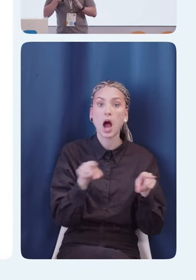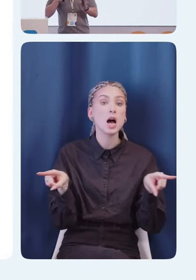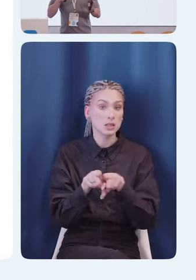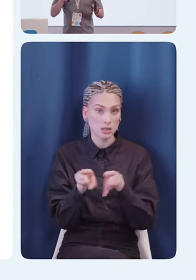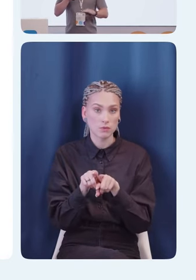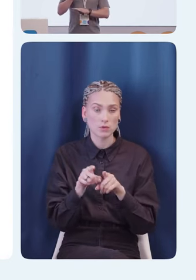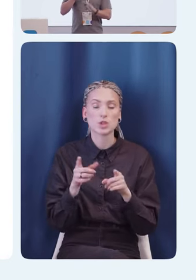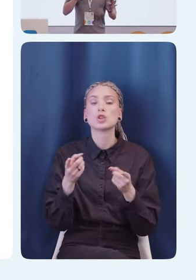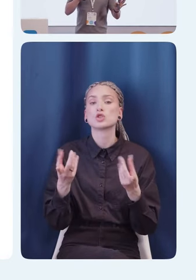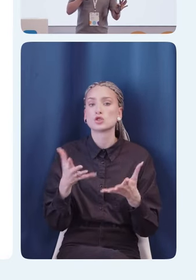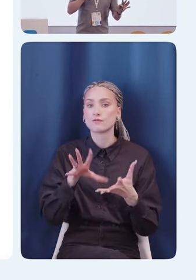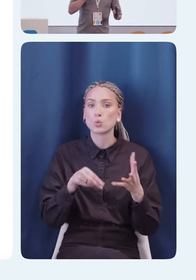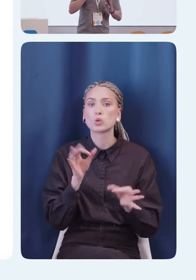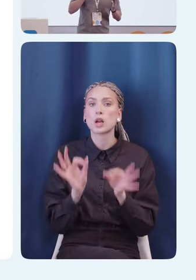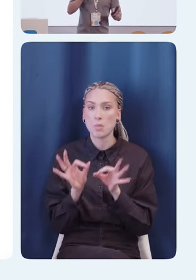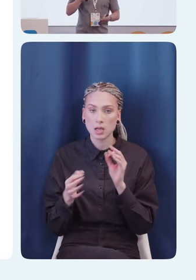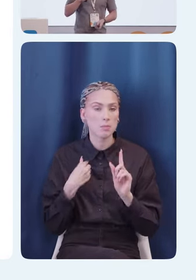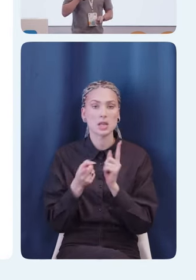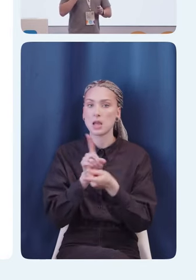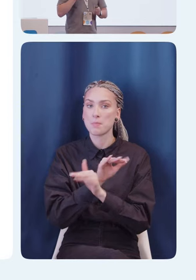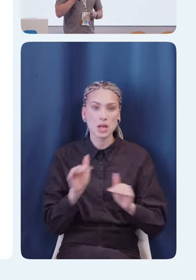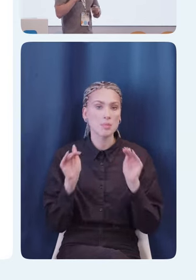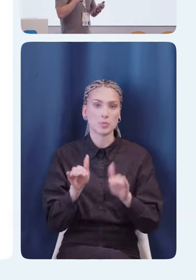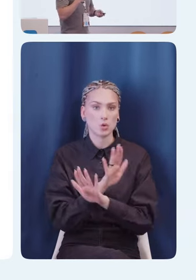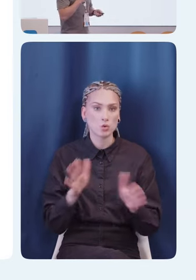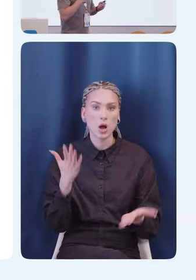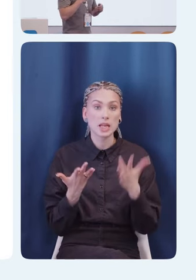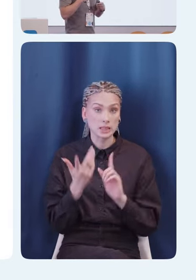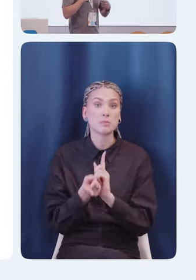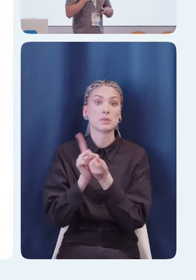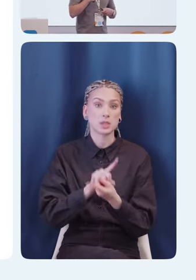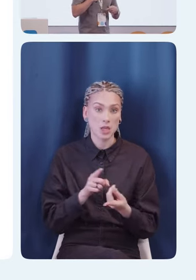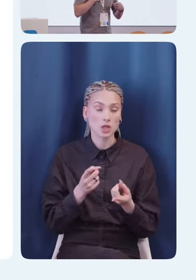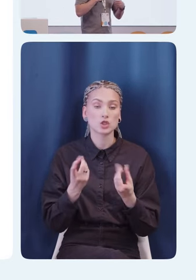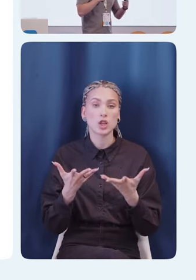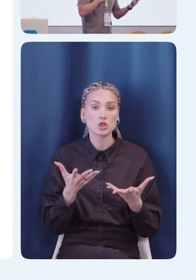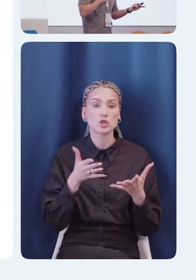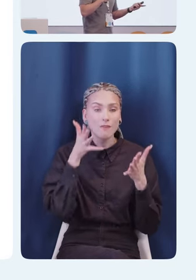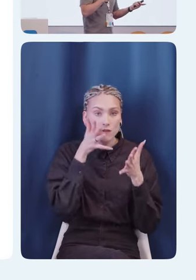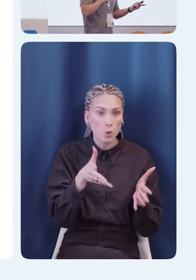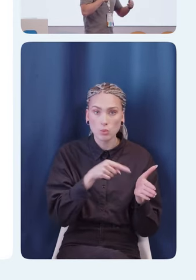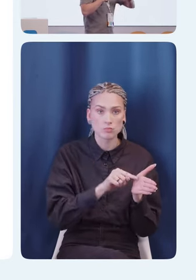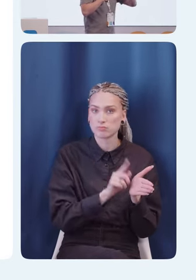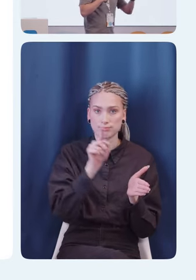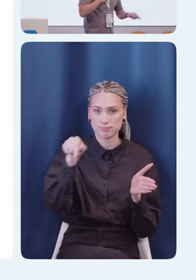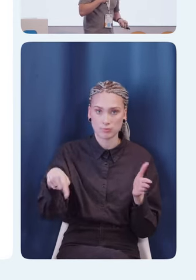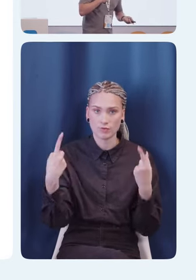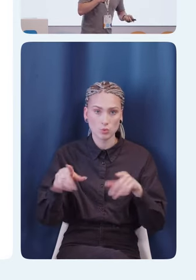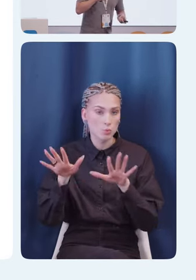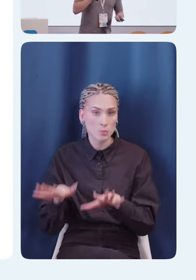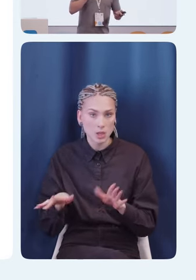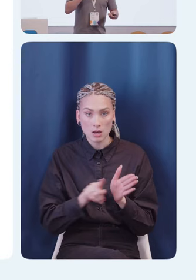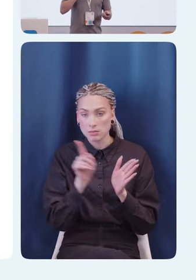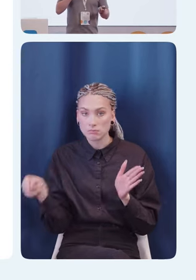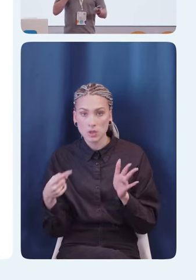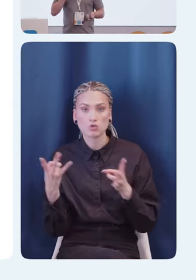значит все нормально, ничего не меняем, ничего не трогаем. Если же он поменялся, значит фокус ушел за пределы нашего контейнера,